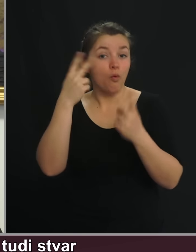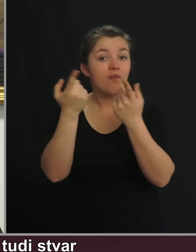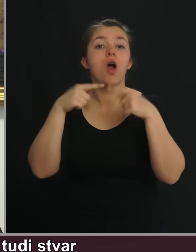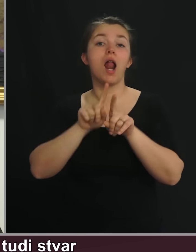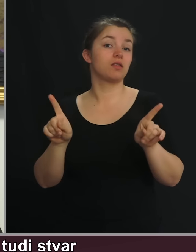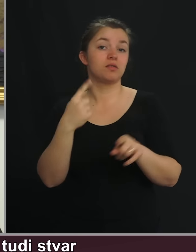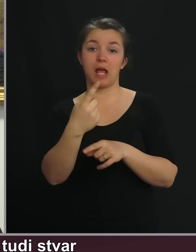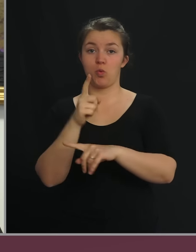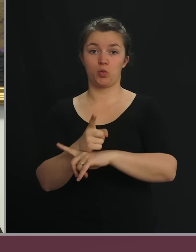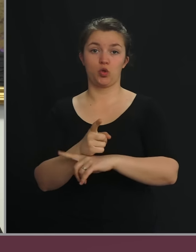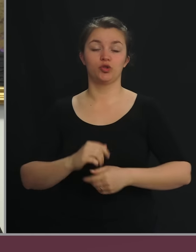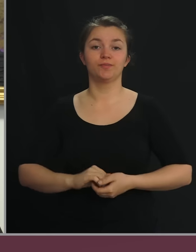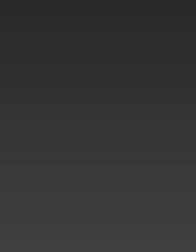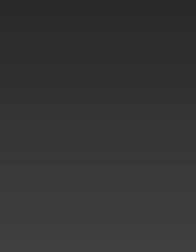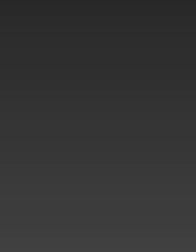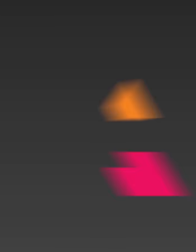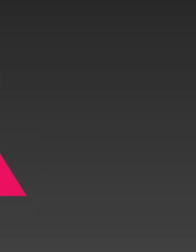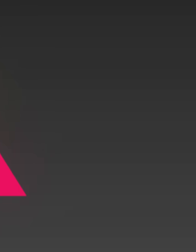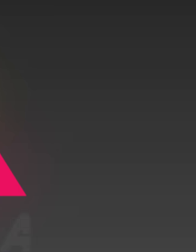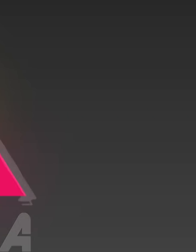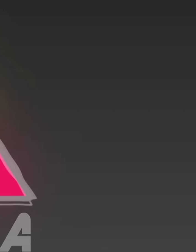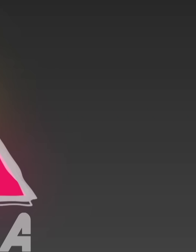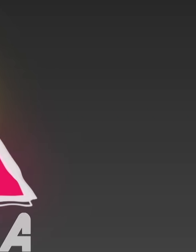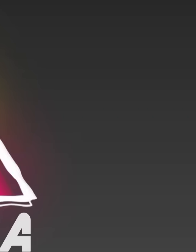posameznika, ali jo bo uveljavil ali ne.